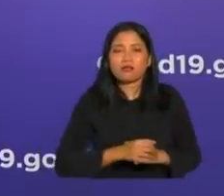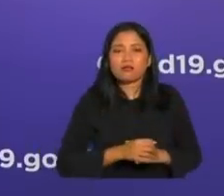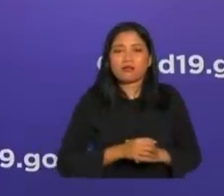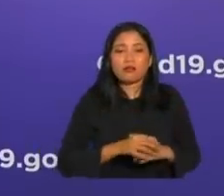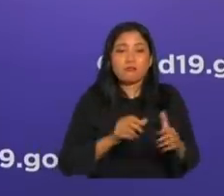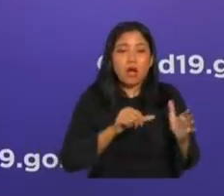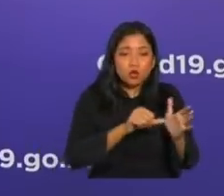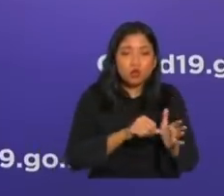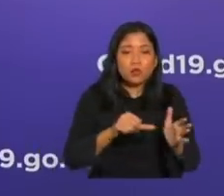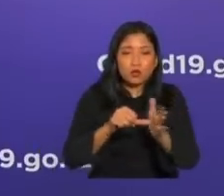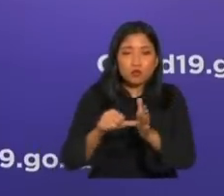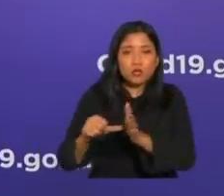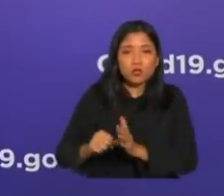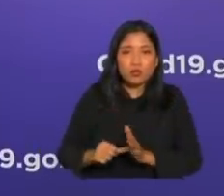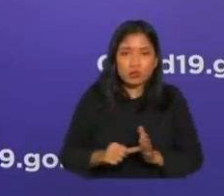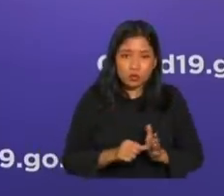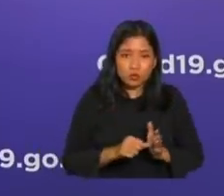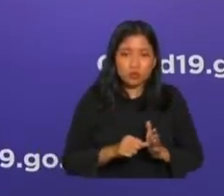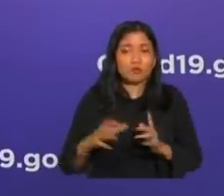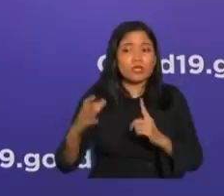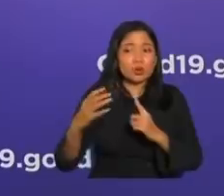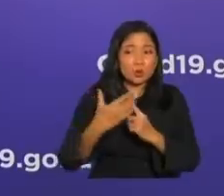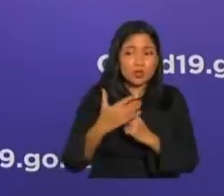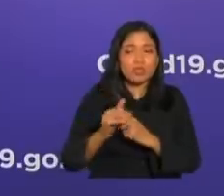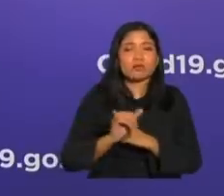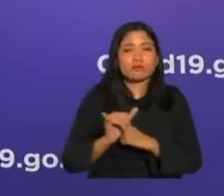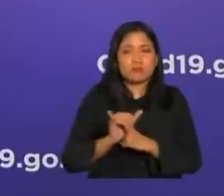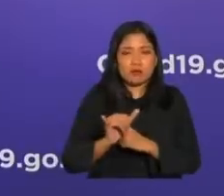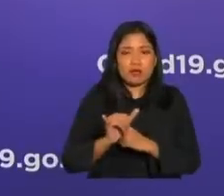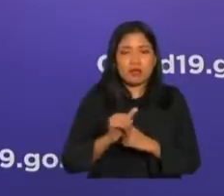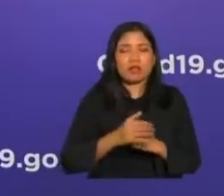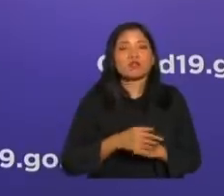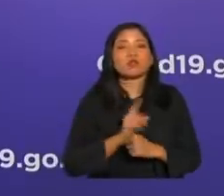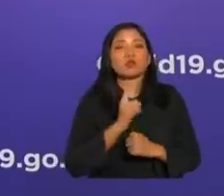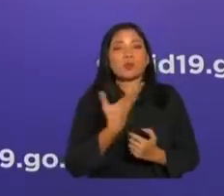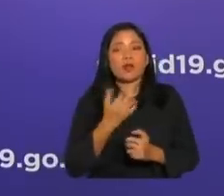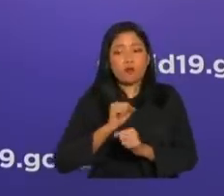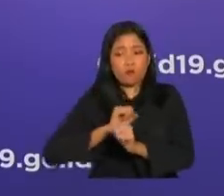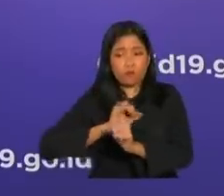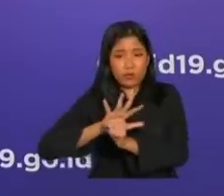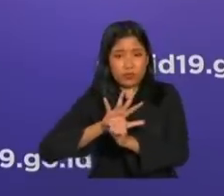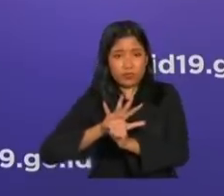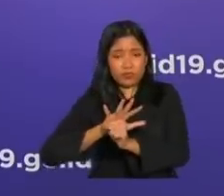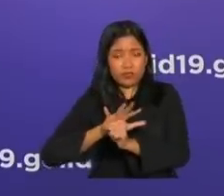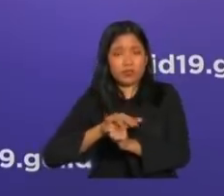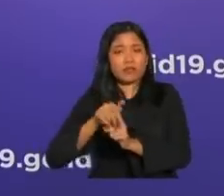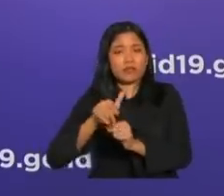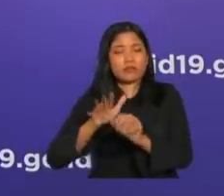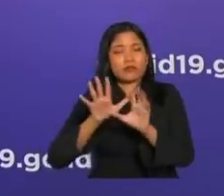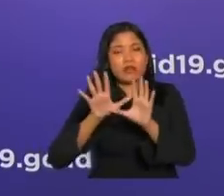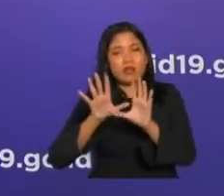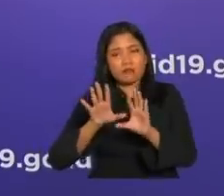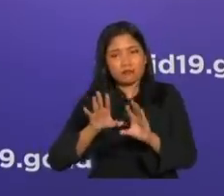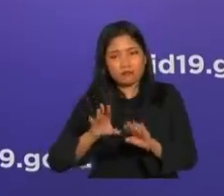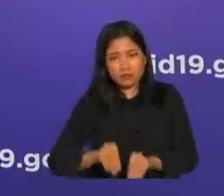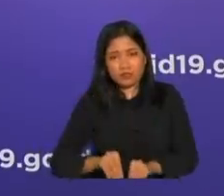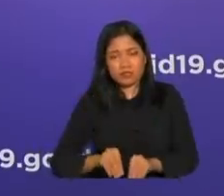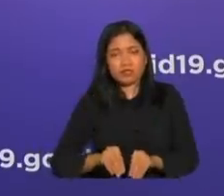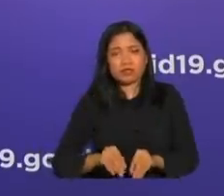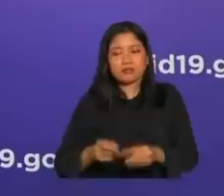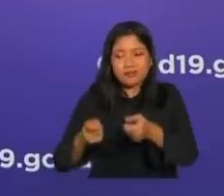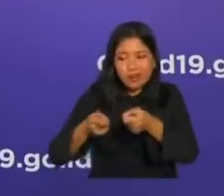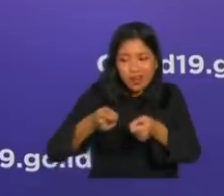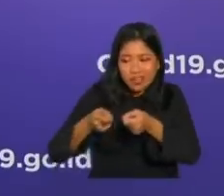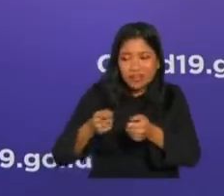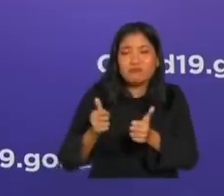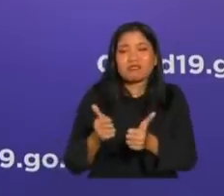membantu saling melindungi agar pandemic of it 19 ini bisa segera kita kendalikan